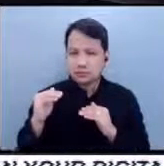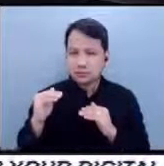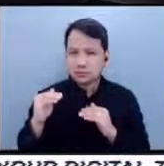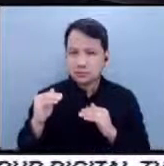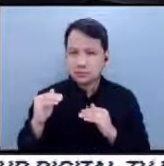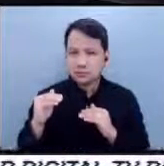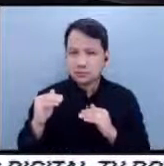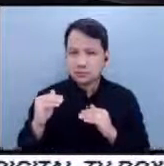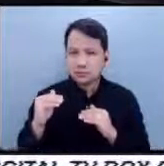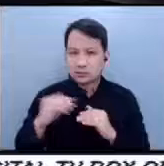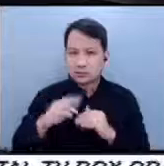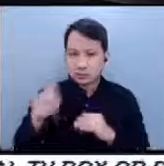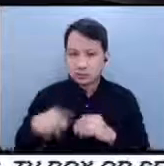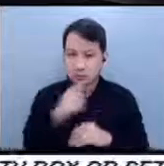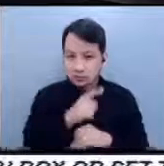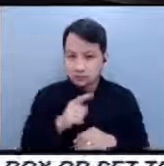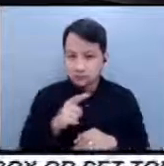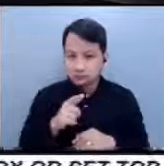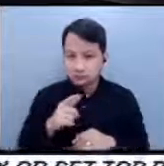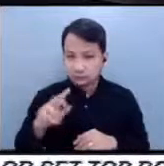naungusan ni Robredo sa